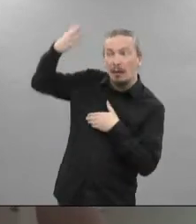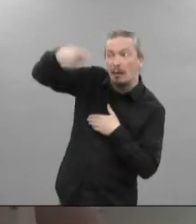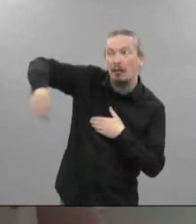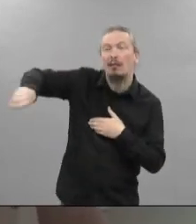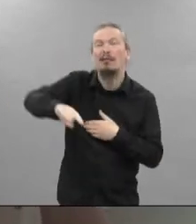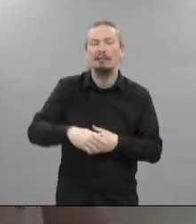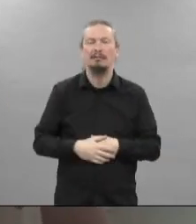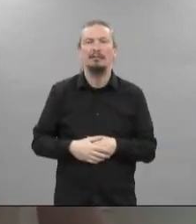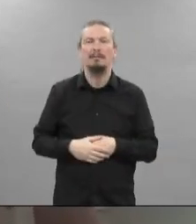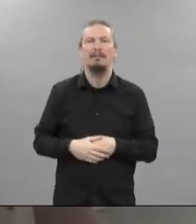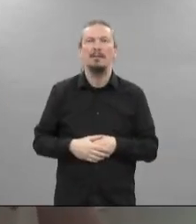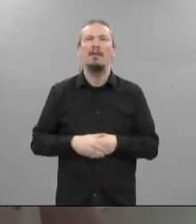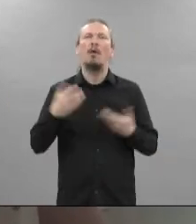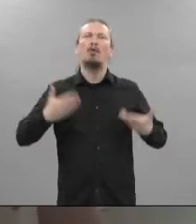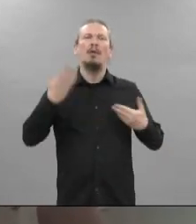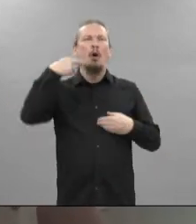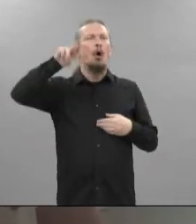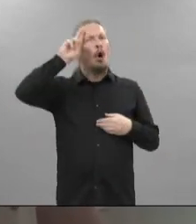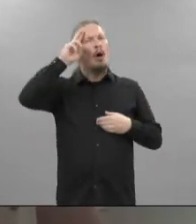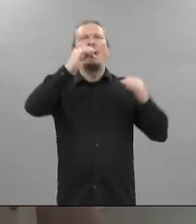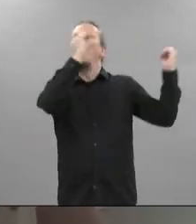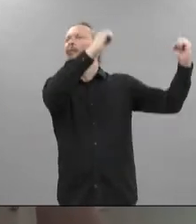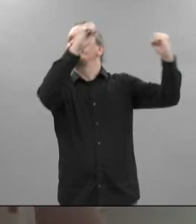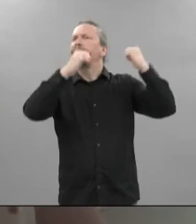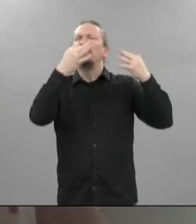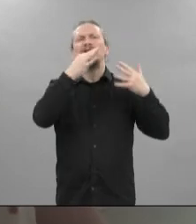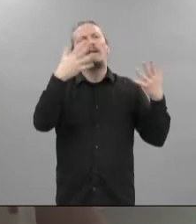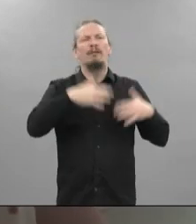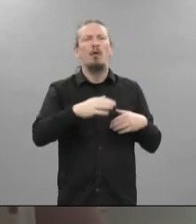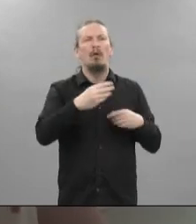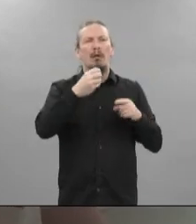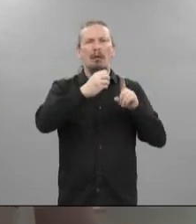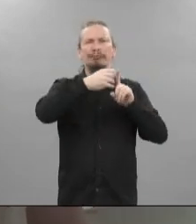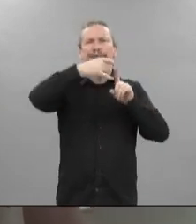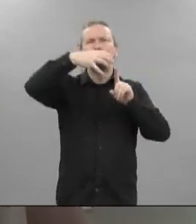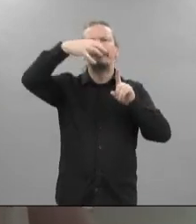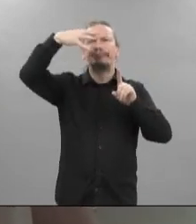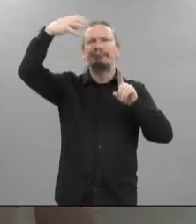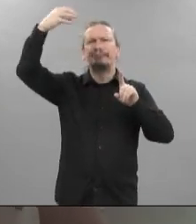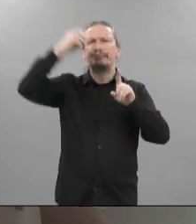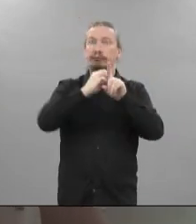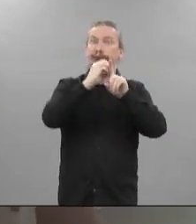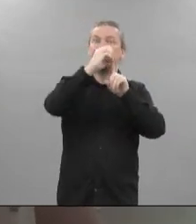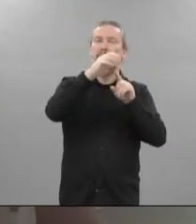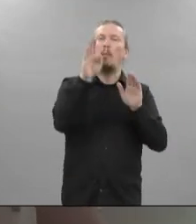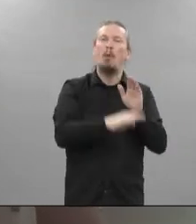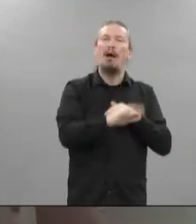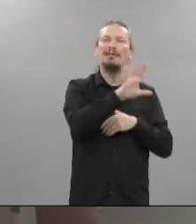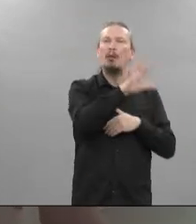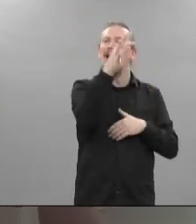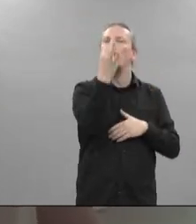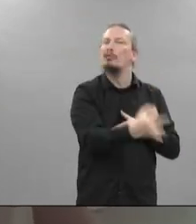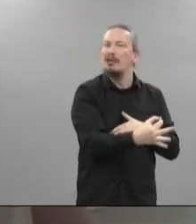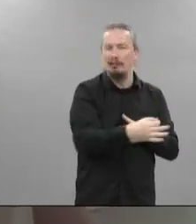À l'heure où les dirigeants européens concluent un accord pour réduire d'au moins 55% les gaz à effet de serre d'ici 2030 par rapport à